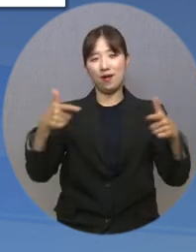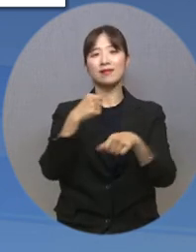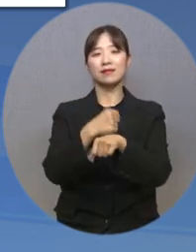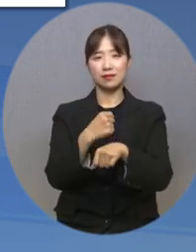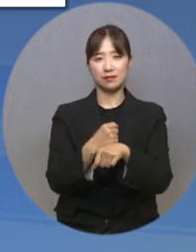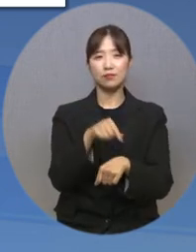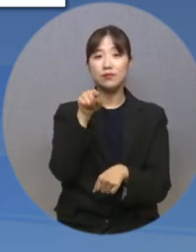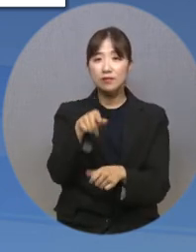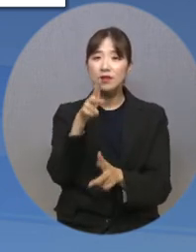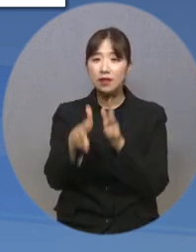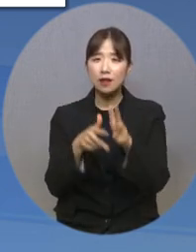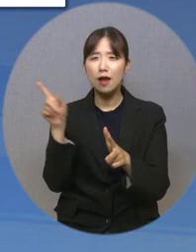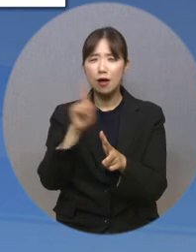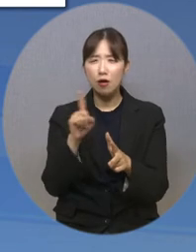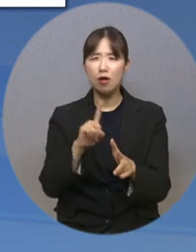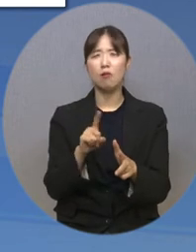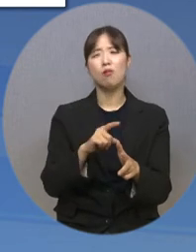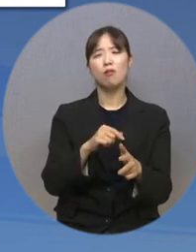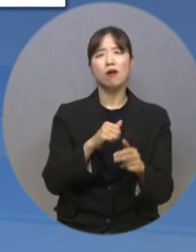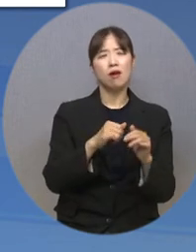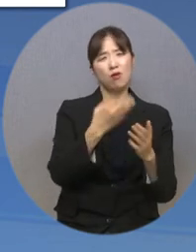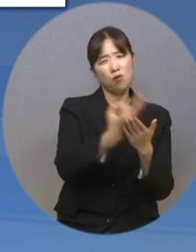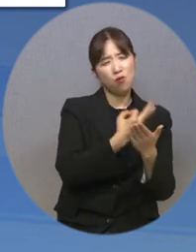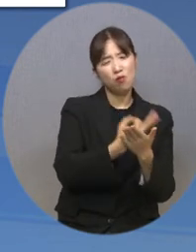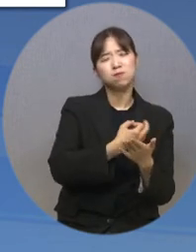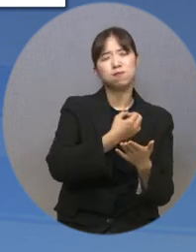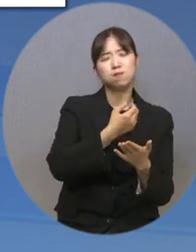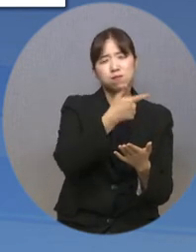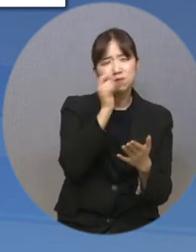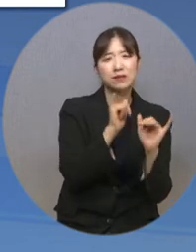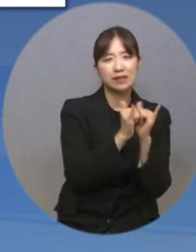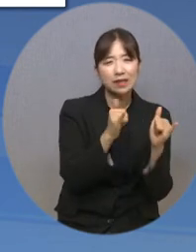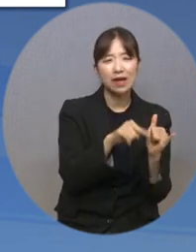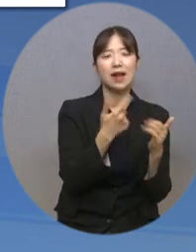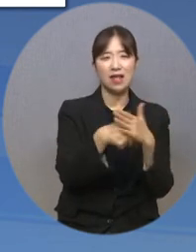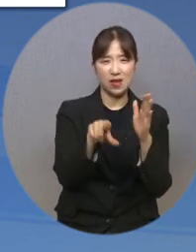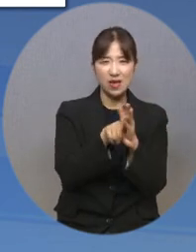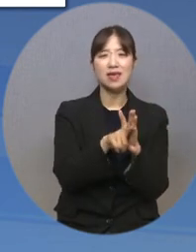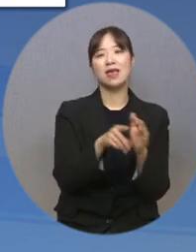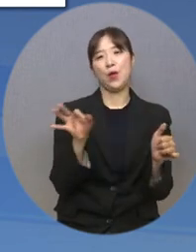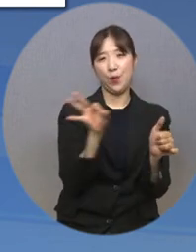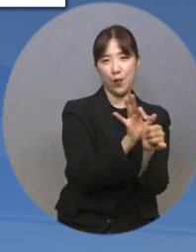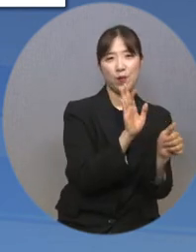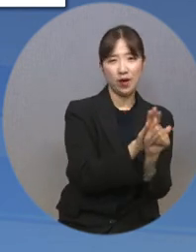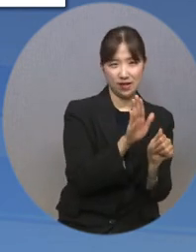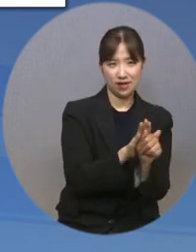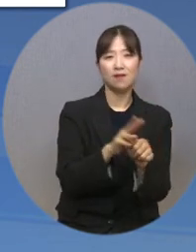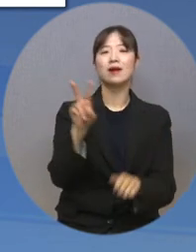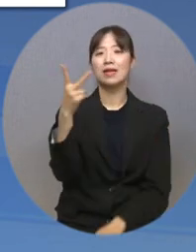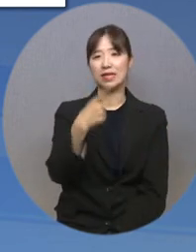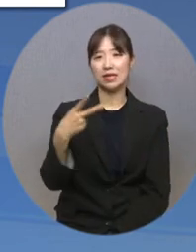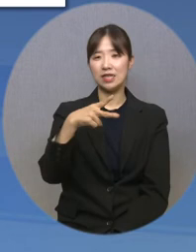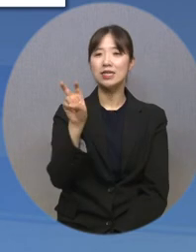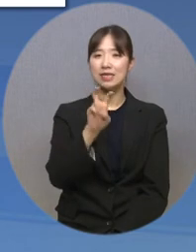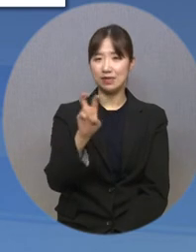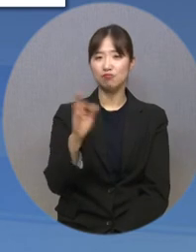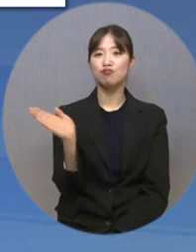시범사업은 취약계층의 식품 접근성을 높이고 농산물 소비 기반을 확대하기 위해 2020년부터 운영돼